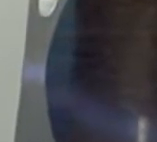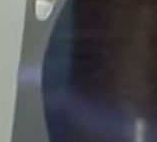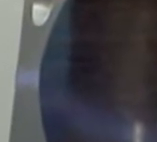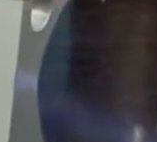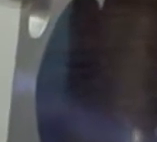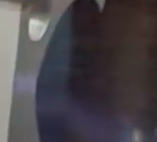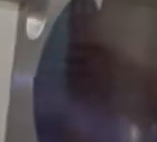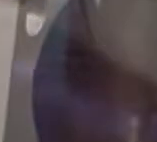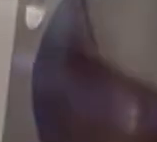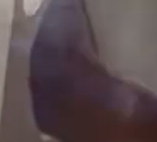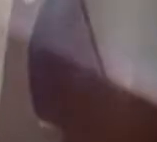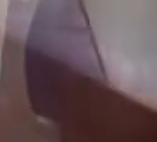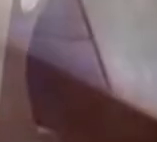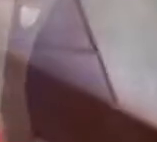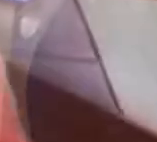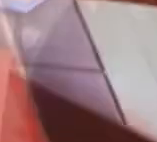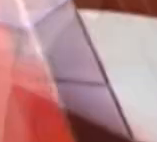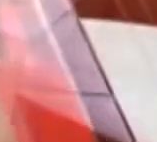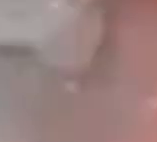vidokezo.